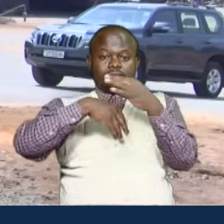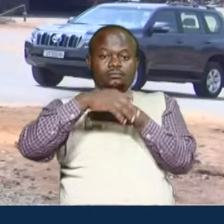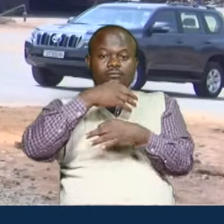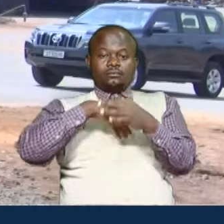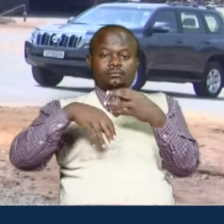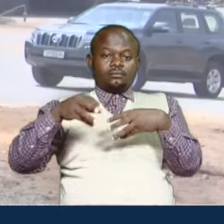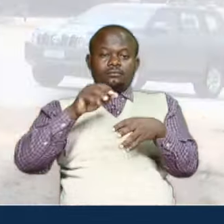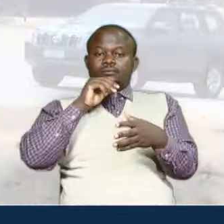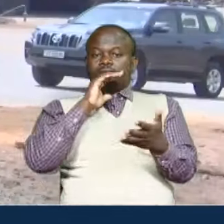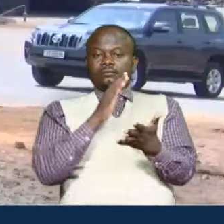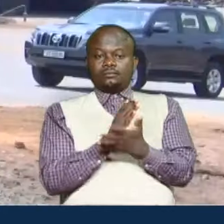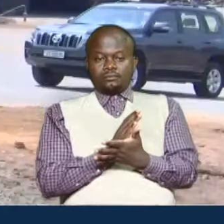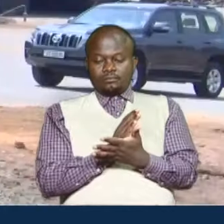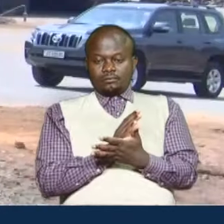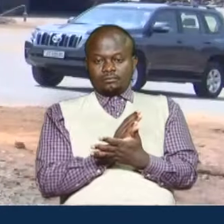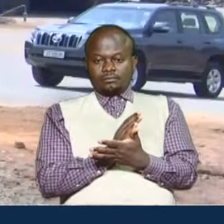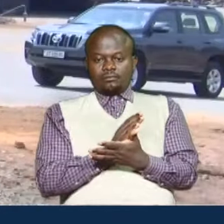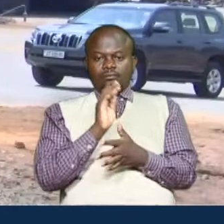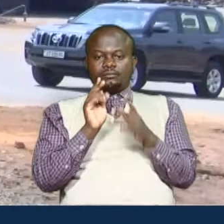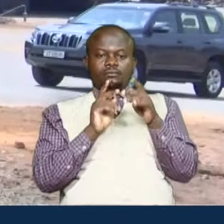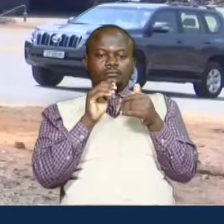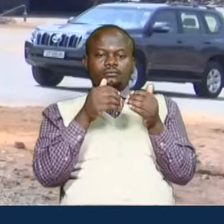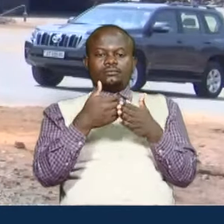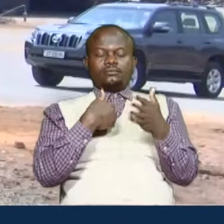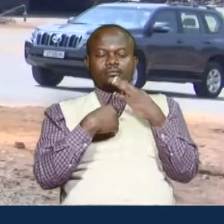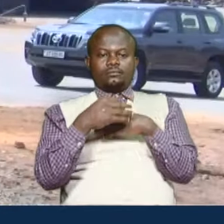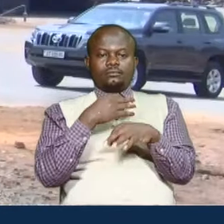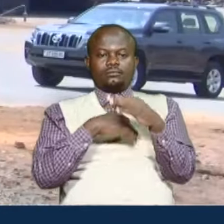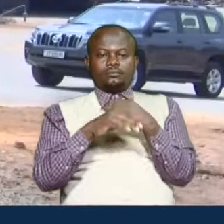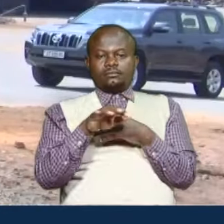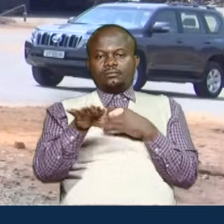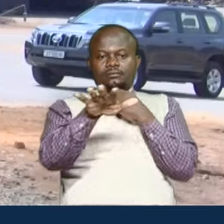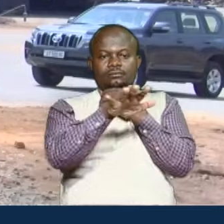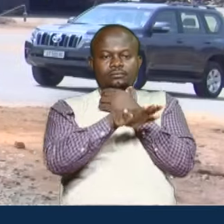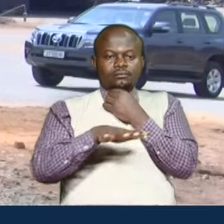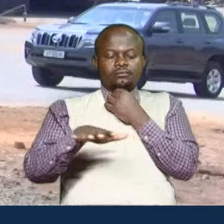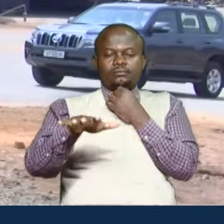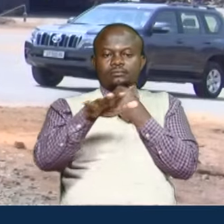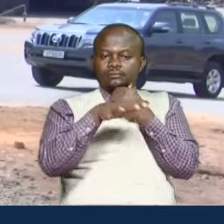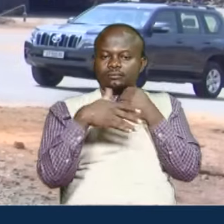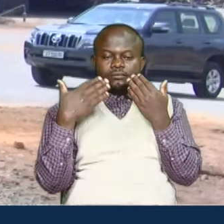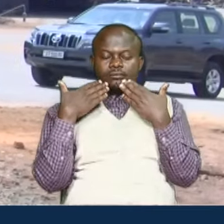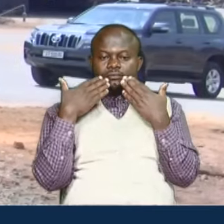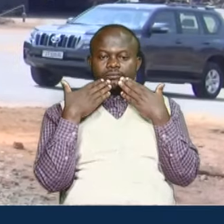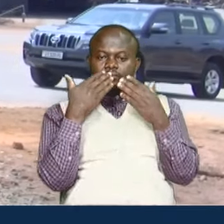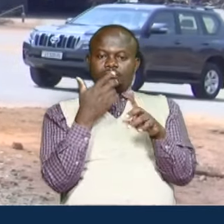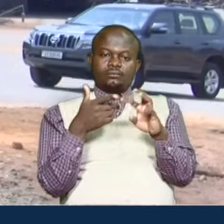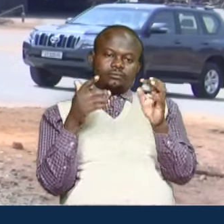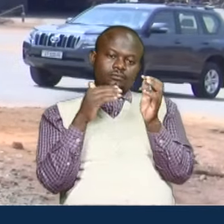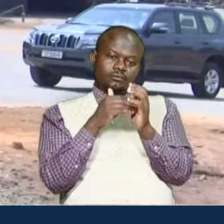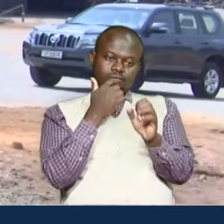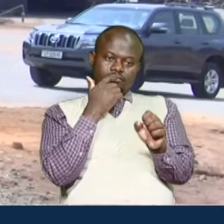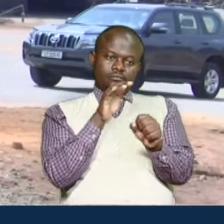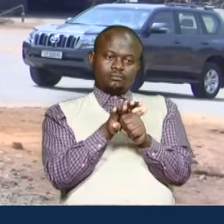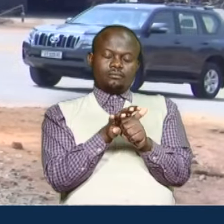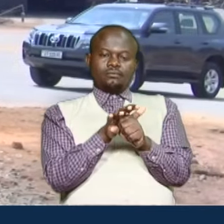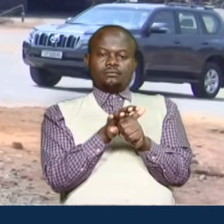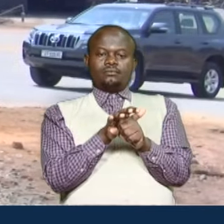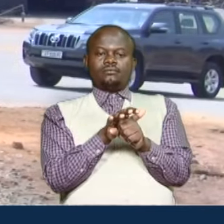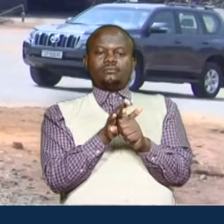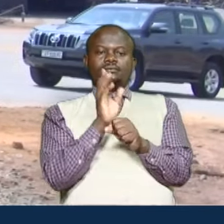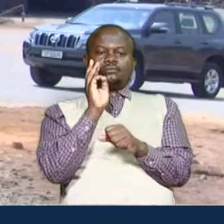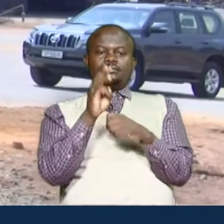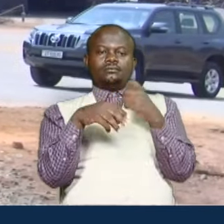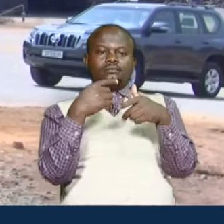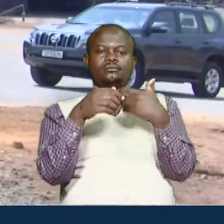buryo budahagarara. Abantu rero bafite inganda hano nabashimira kandi nkabizeza yuko